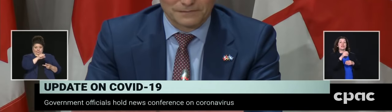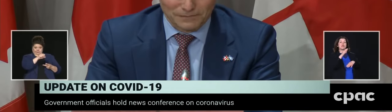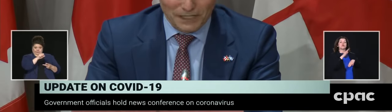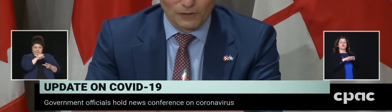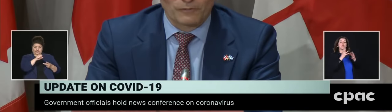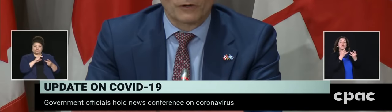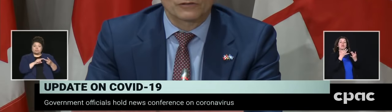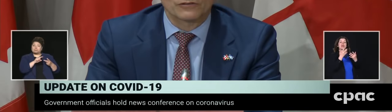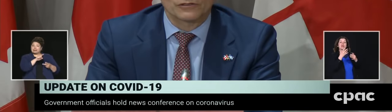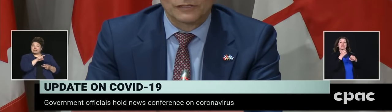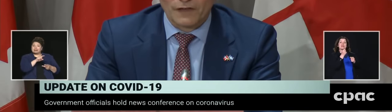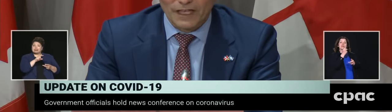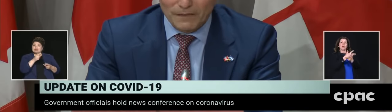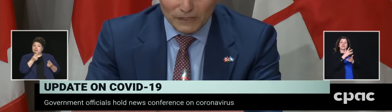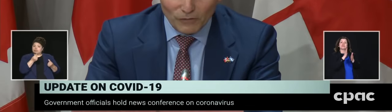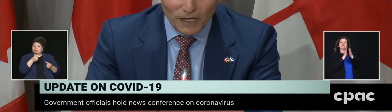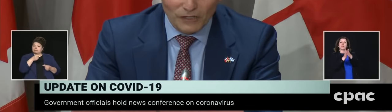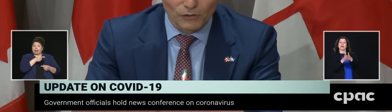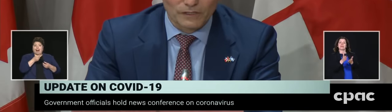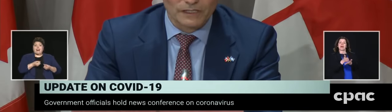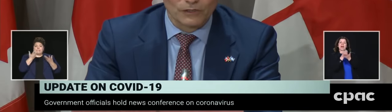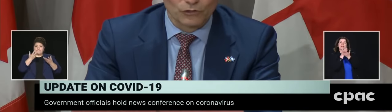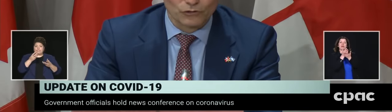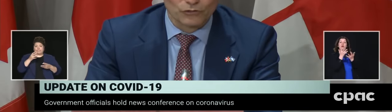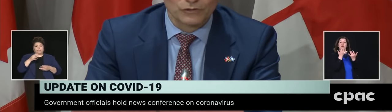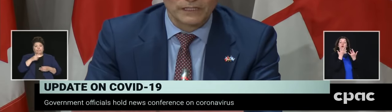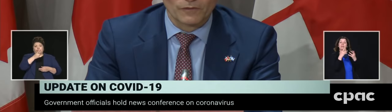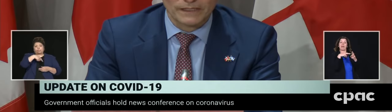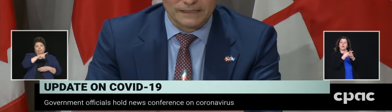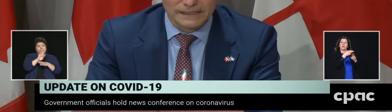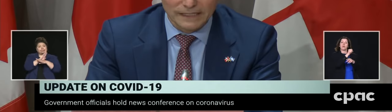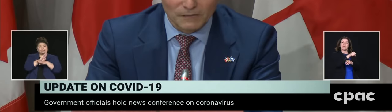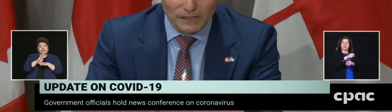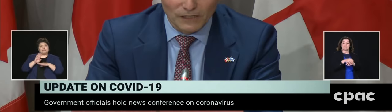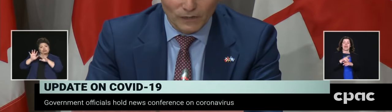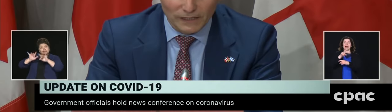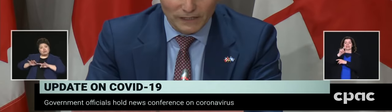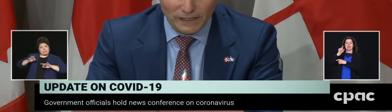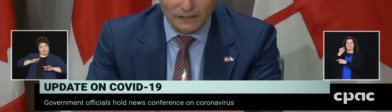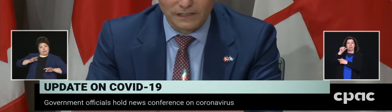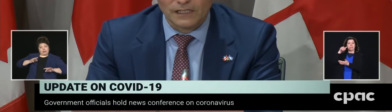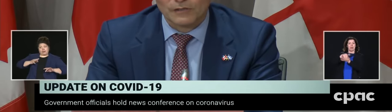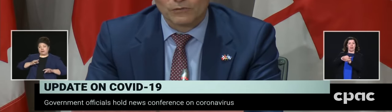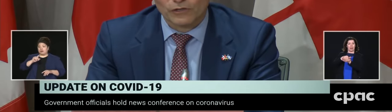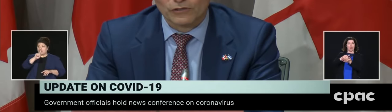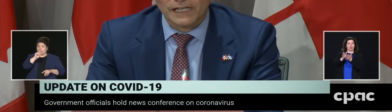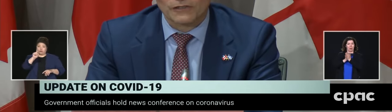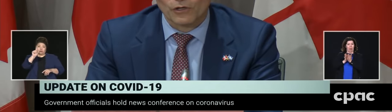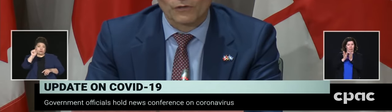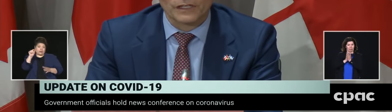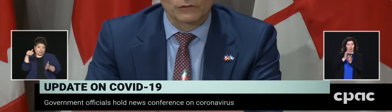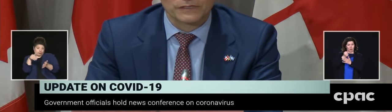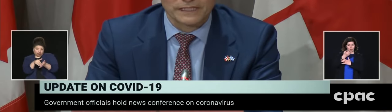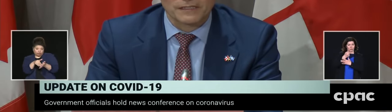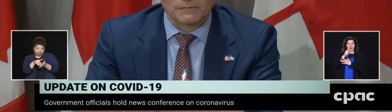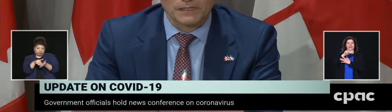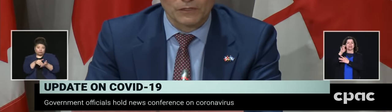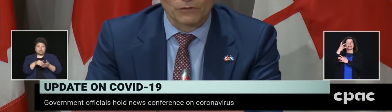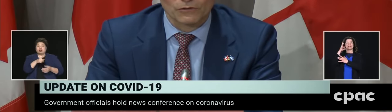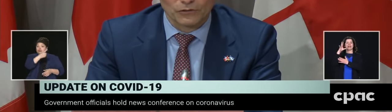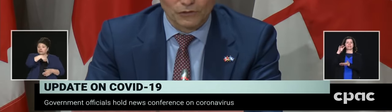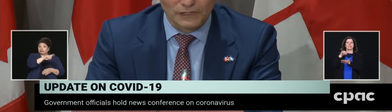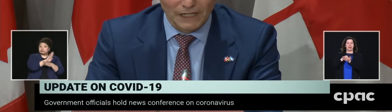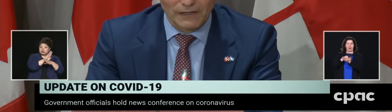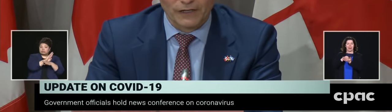jusqu'à présent? Pardon. Donc, 120 000 demandes ont été reçues, 97 000 ont été traitées pour un total de 1,7